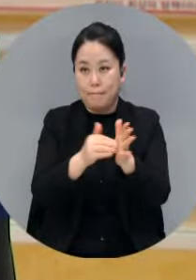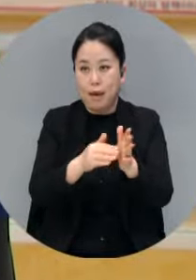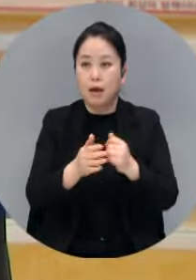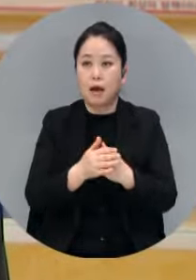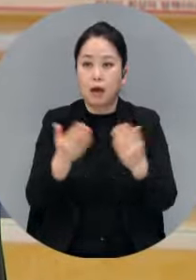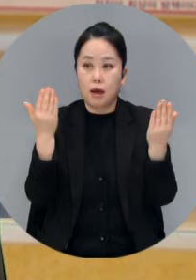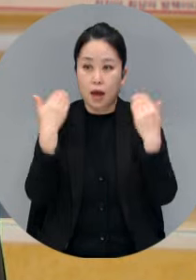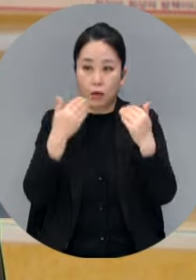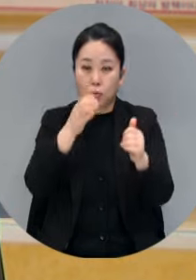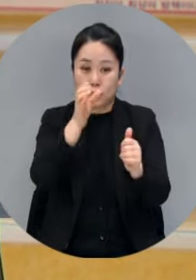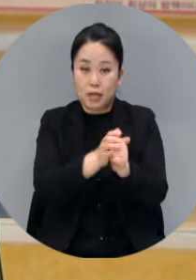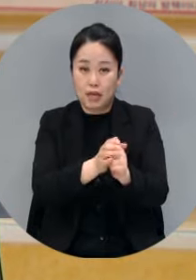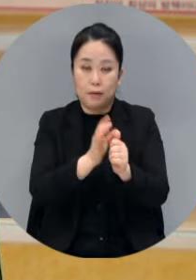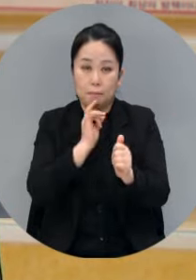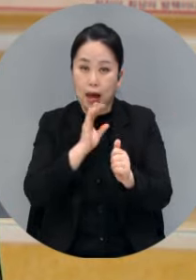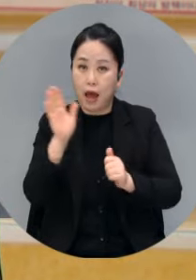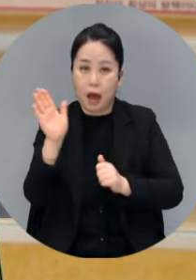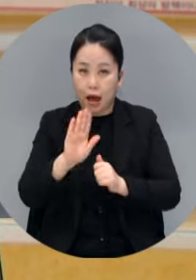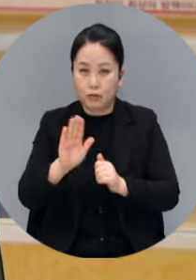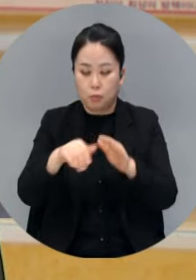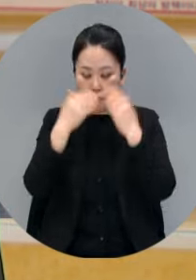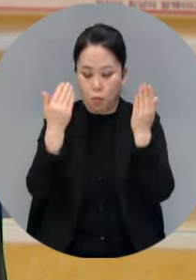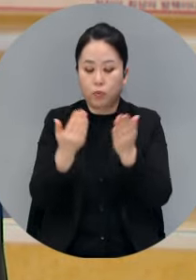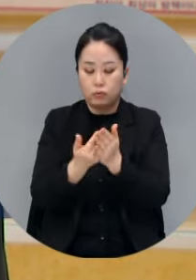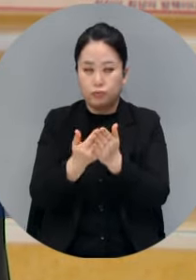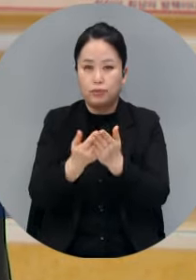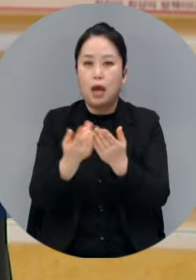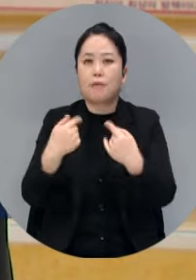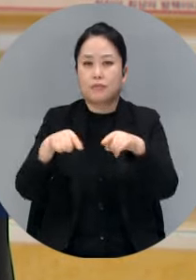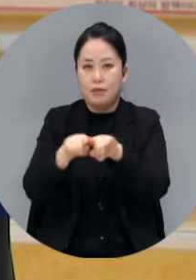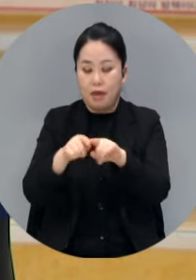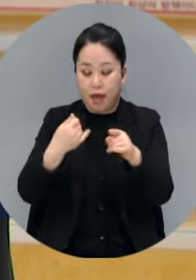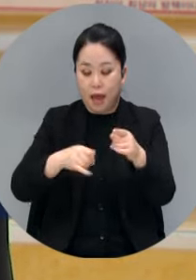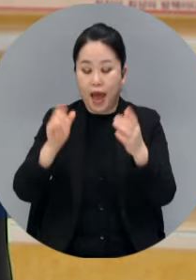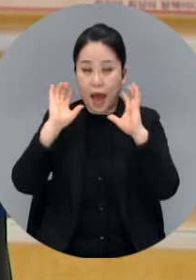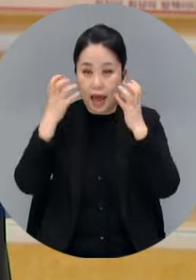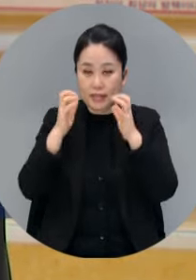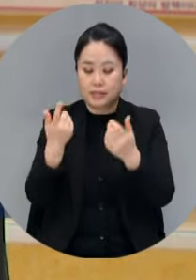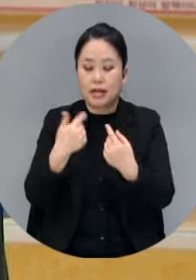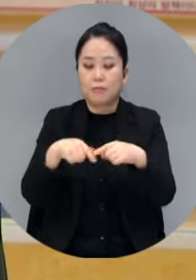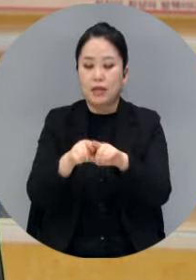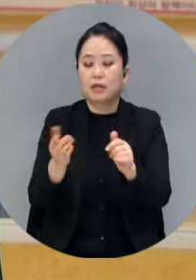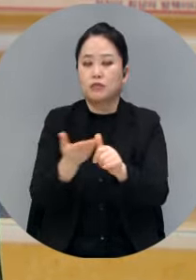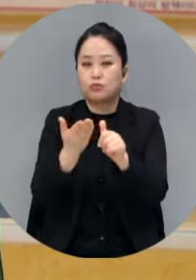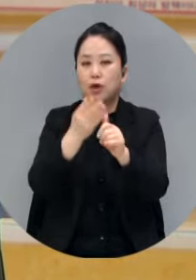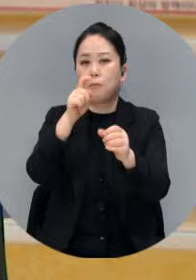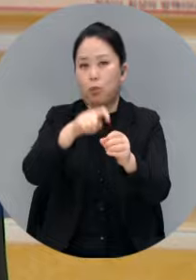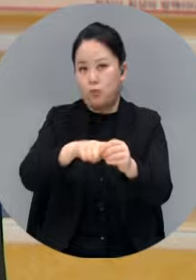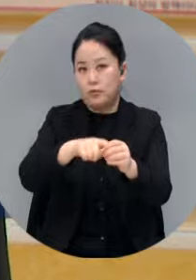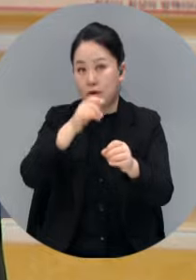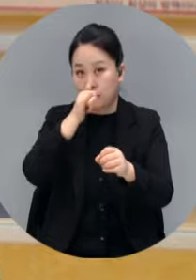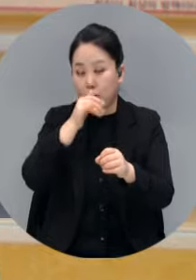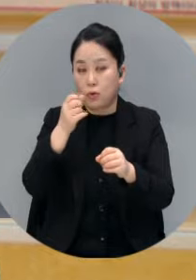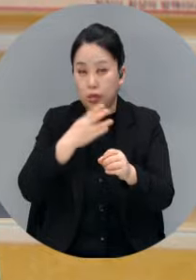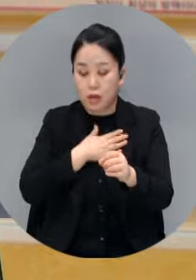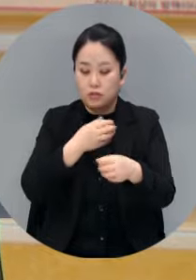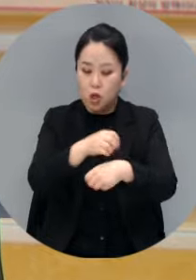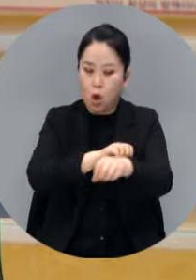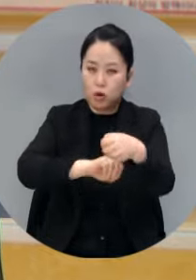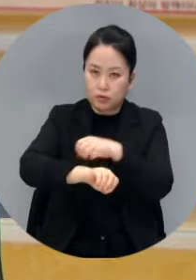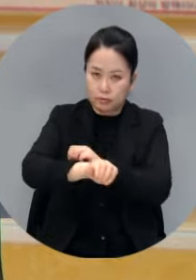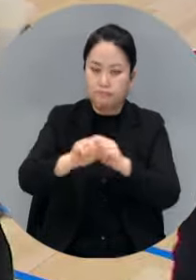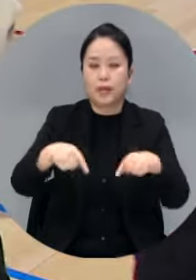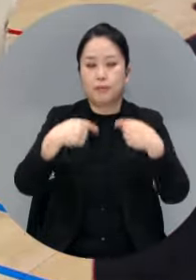지역사회 전체가 우리 아이들을 함께 키운다 이런 취지를 담고 있습니다. 그런데 저희도 적극적으로 동참을